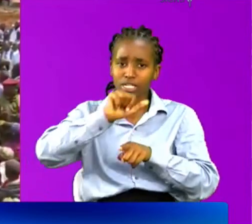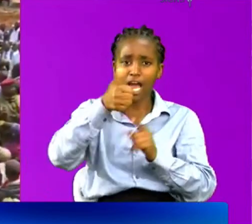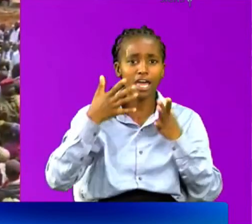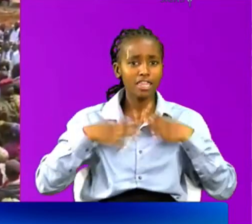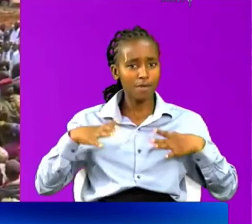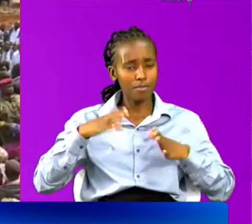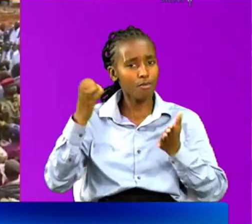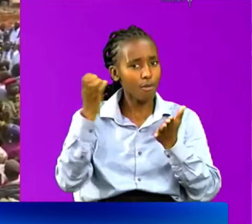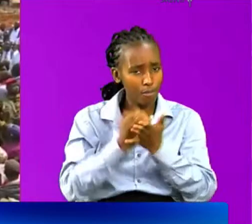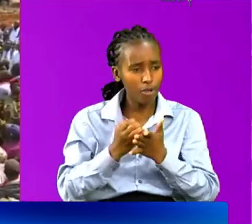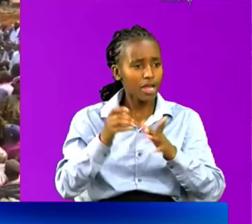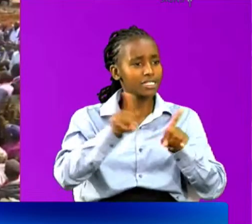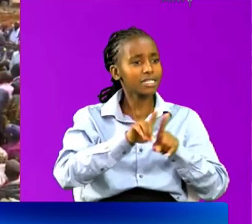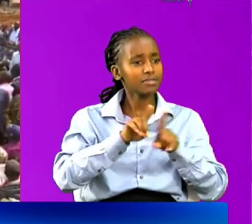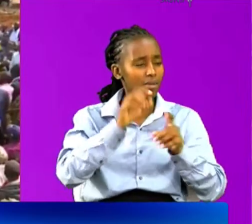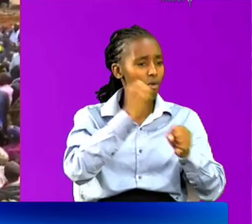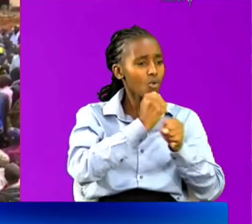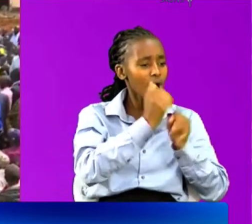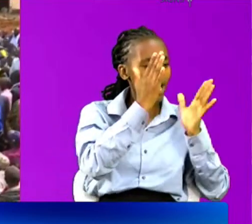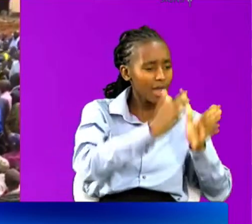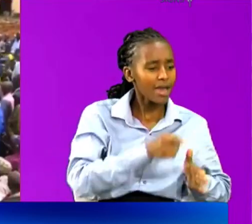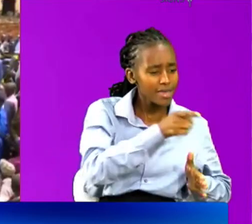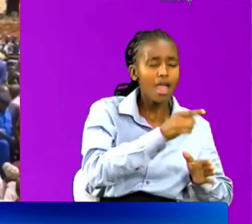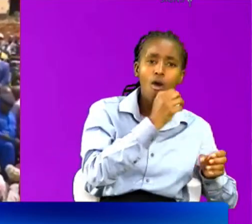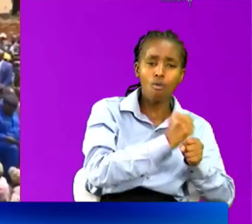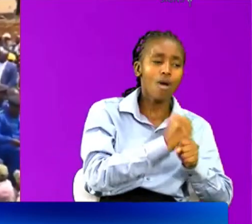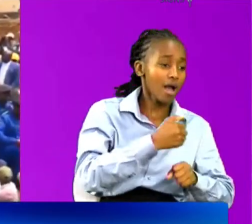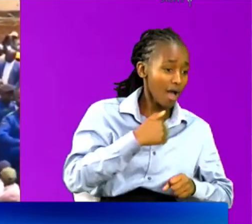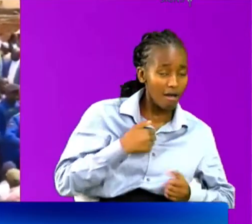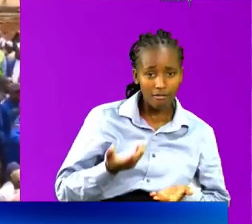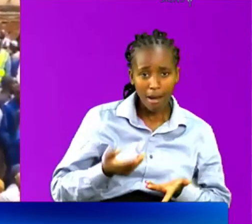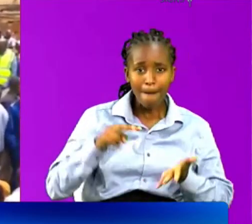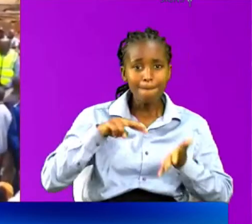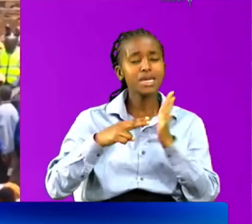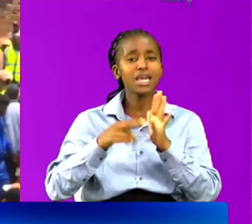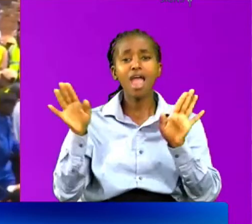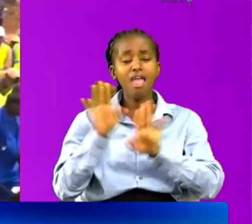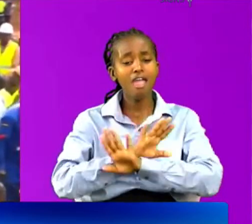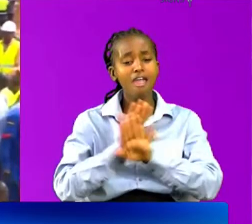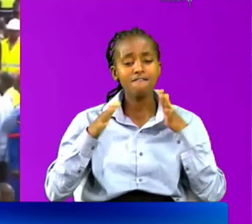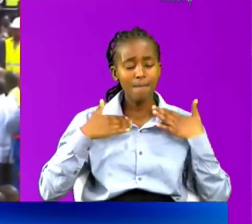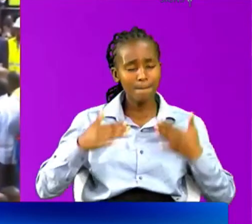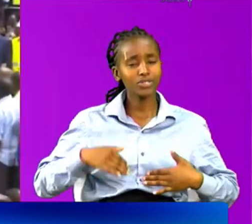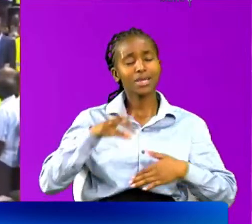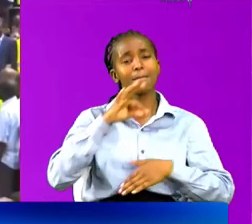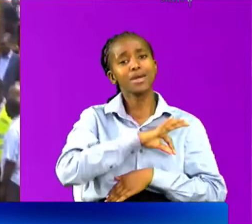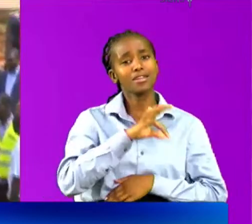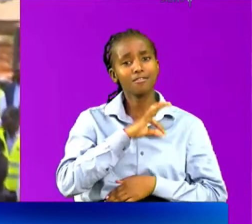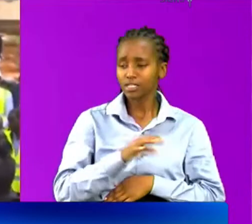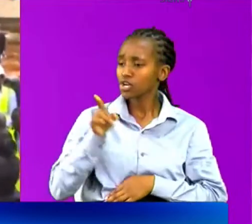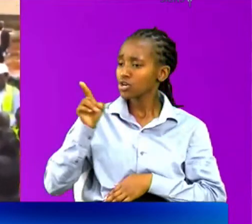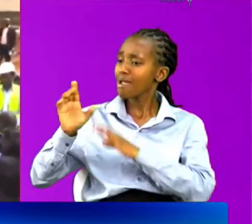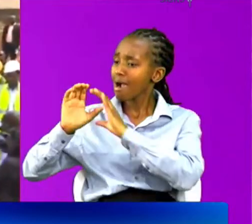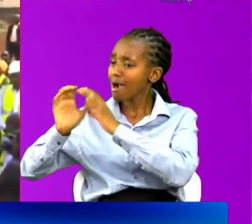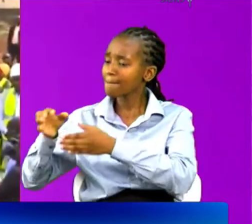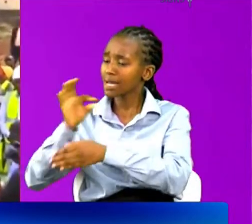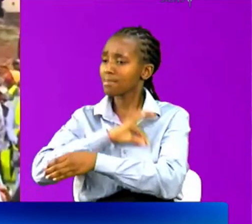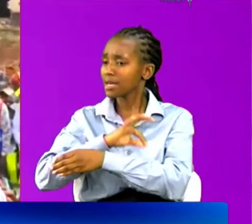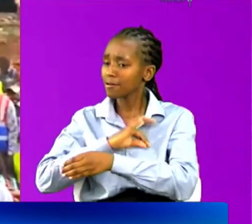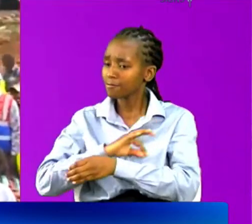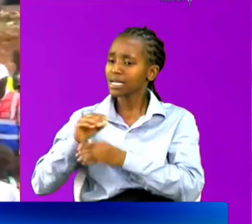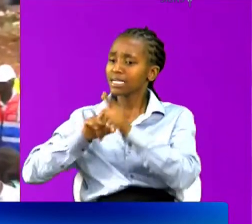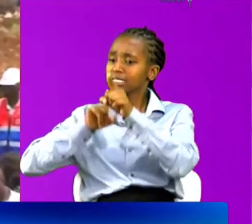kazi. Wale wako huko kwa factory ya chuma wanapata kazi. Wale wako transport wanapata kazi. Wale wanafanya